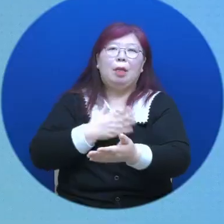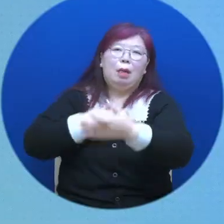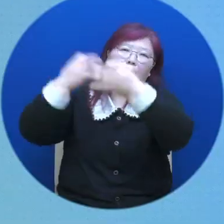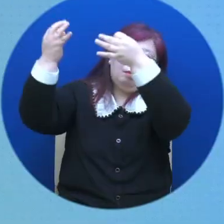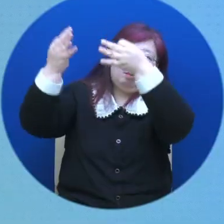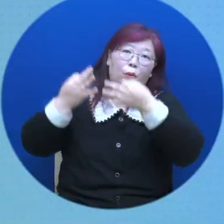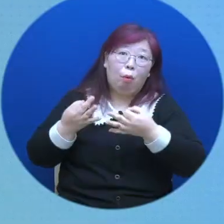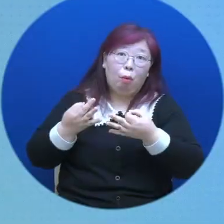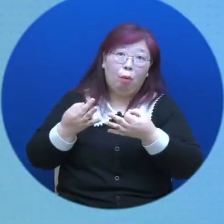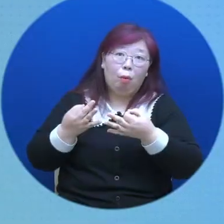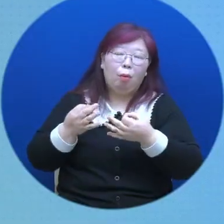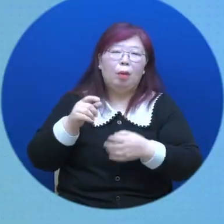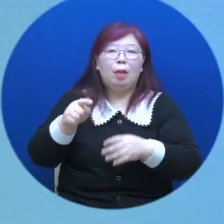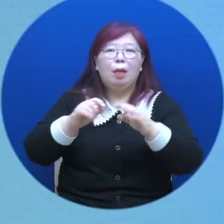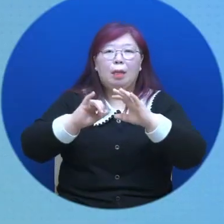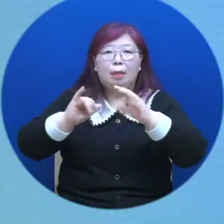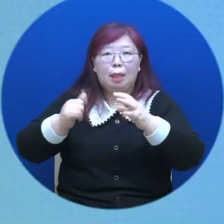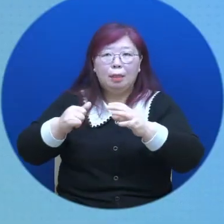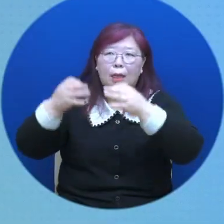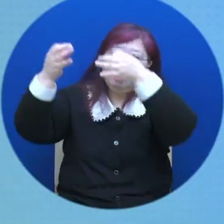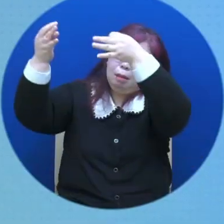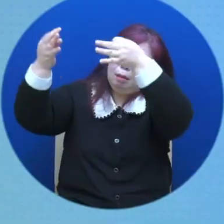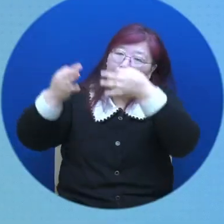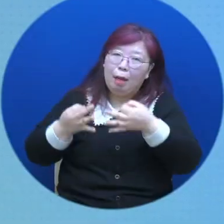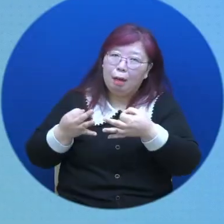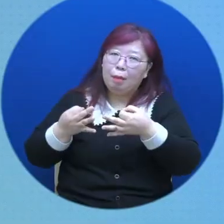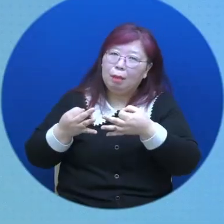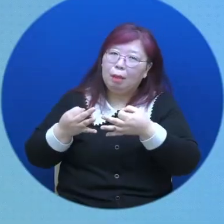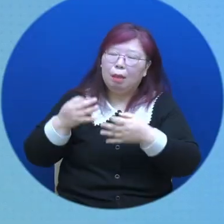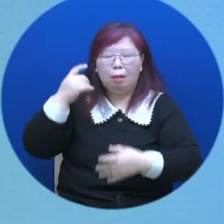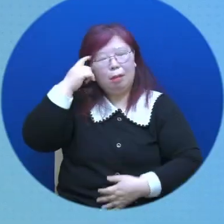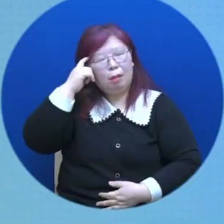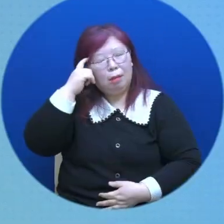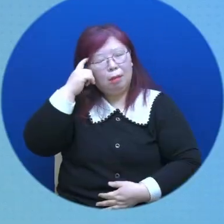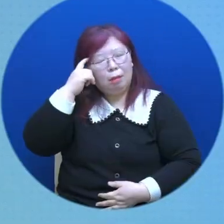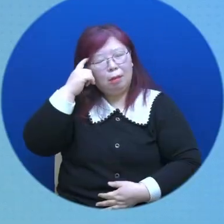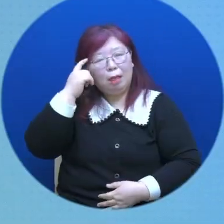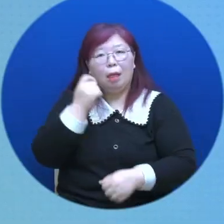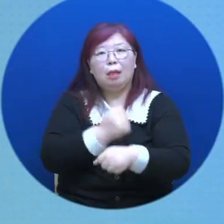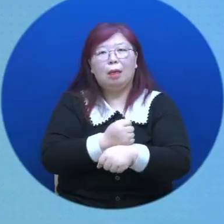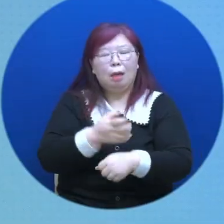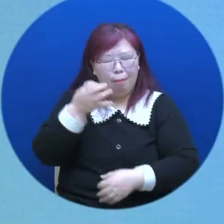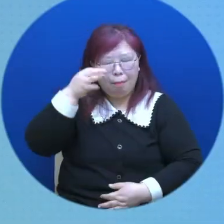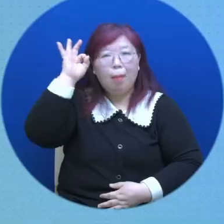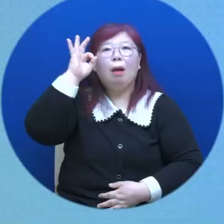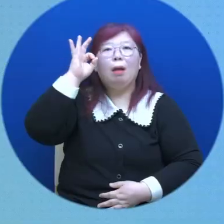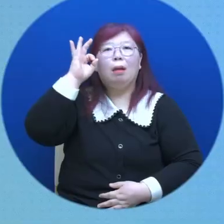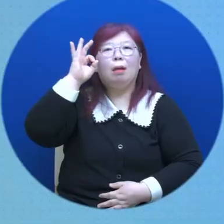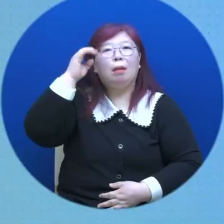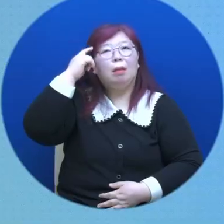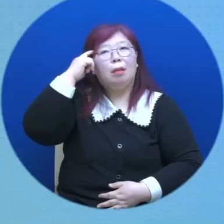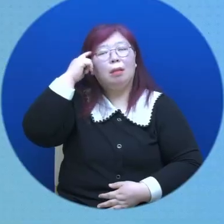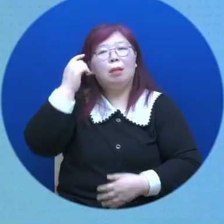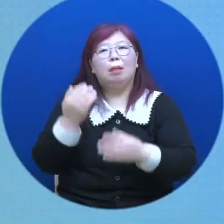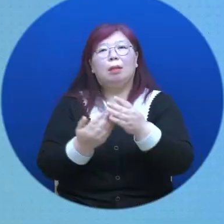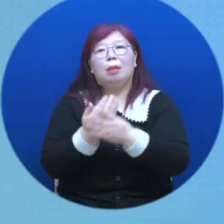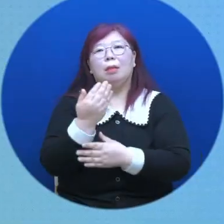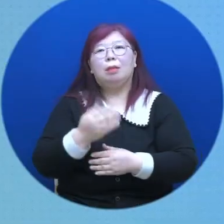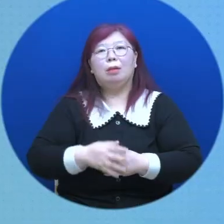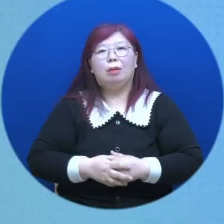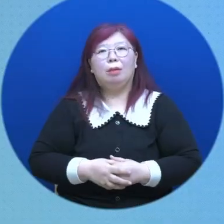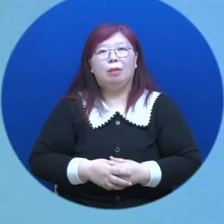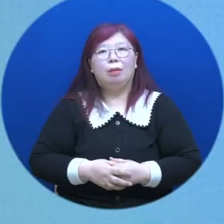하나님이 이 세계를 바라보는 생각이 드는 거예요. 근데 번뜩 번개처럼 지나가는